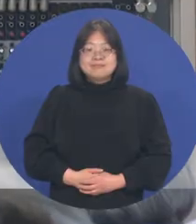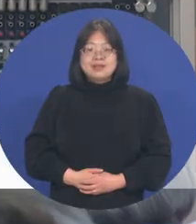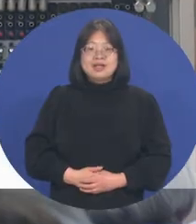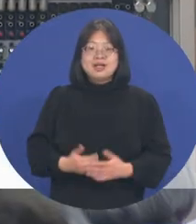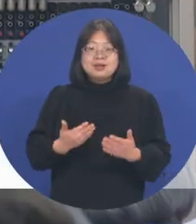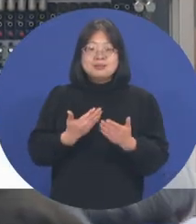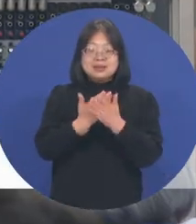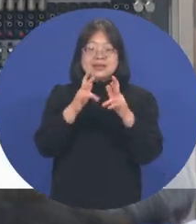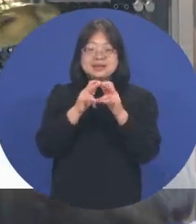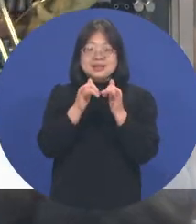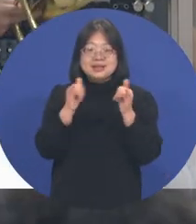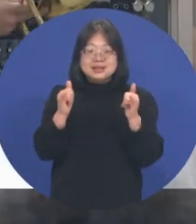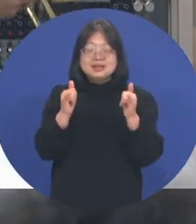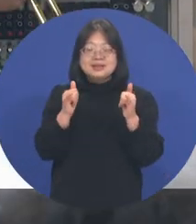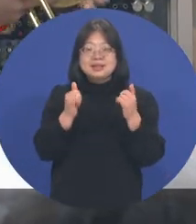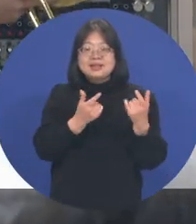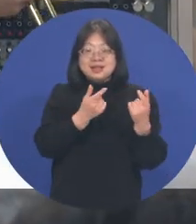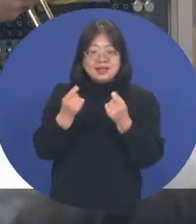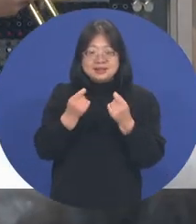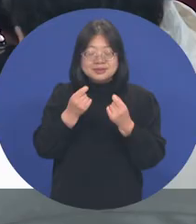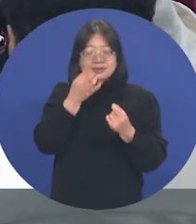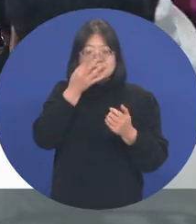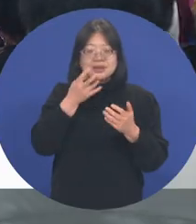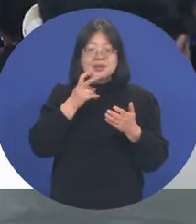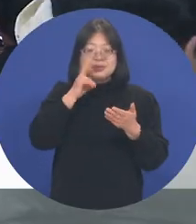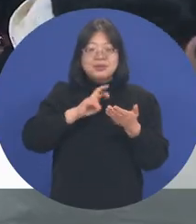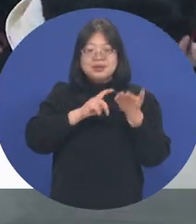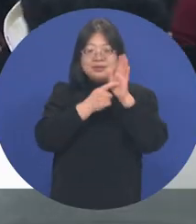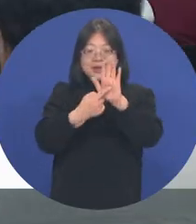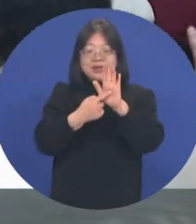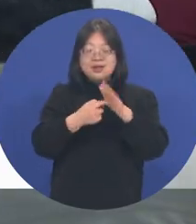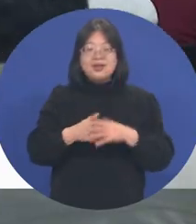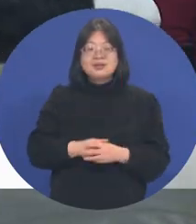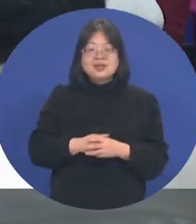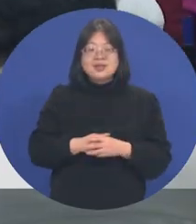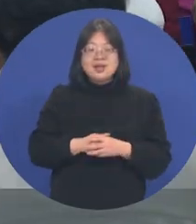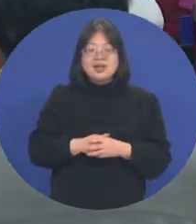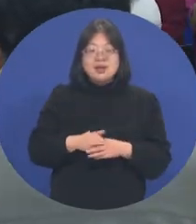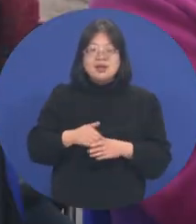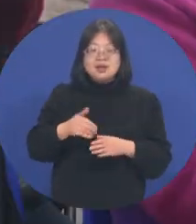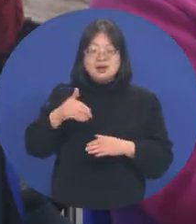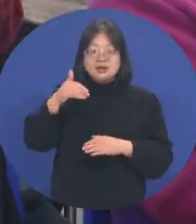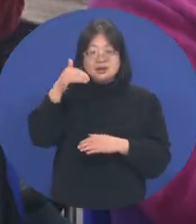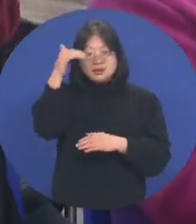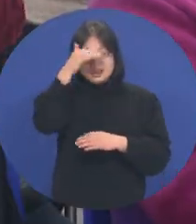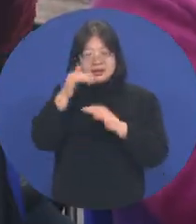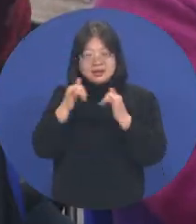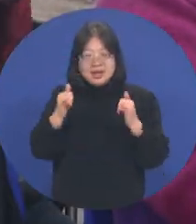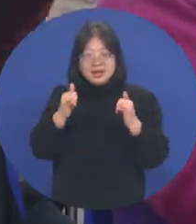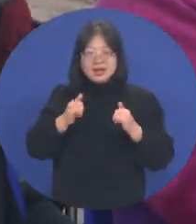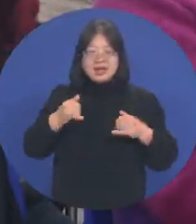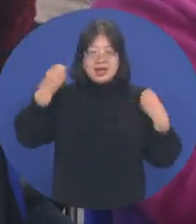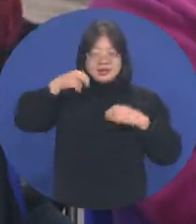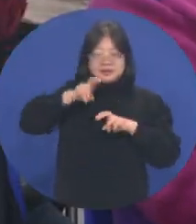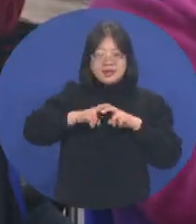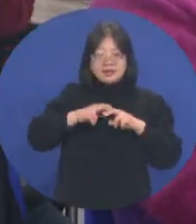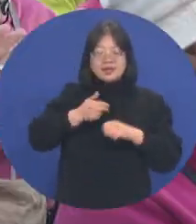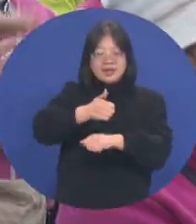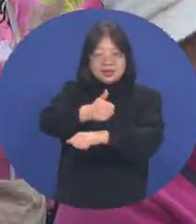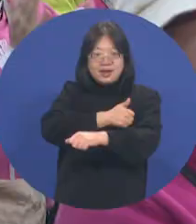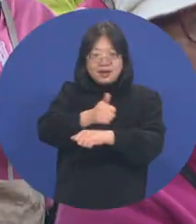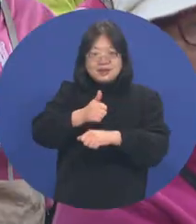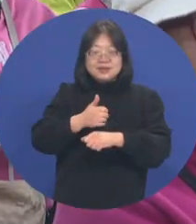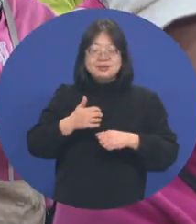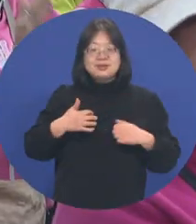가보시죠 들 합을 맞춰 선보이는 경쾌한 연주 무대와 관객석을 넘나들며 흥을 두고 어르신들은